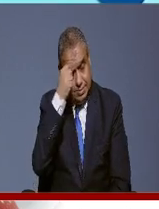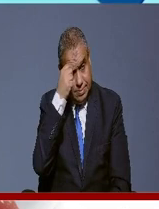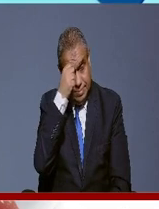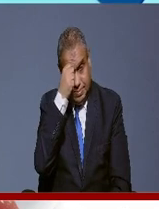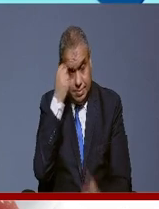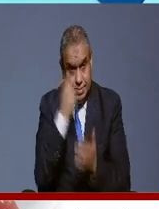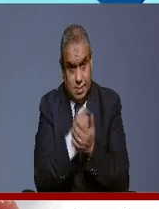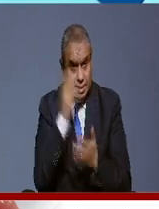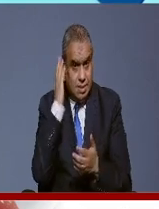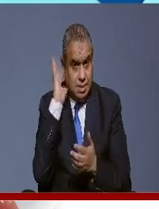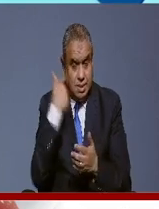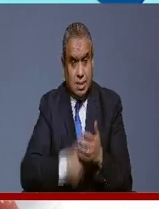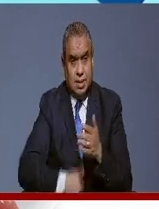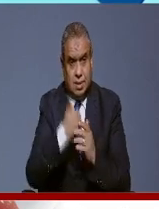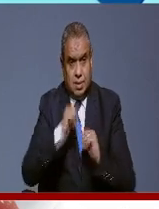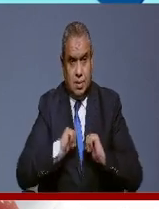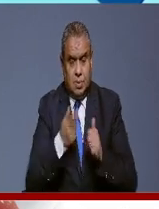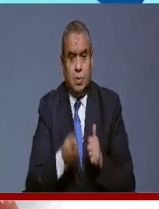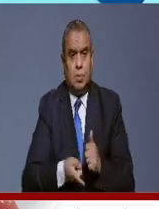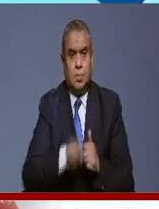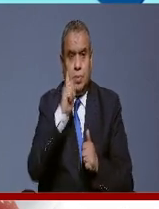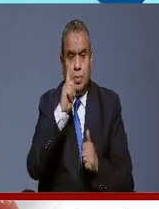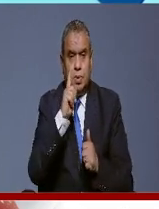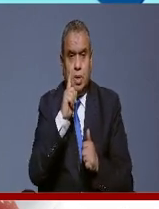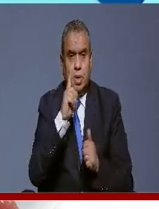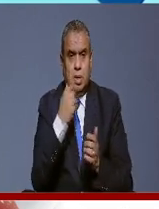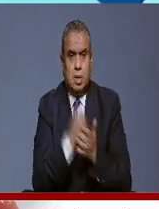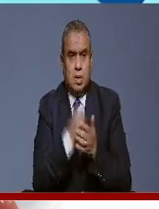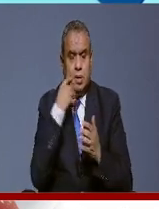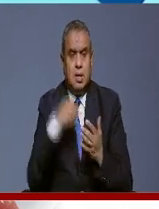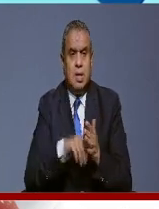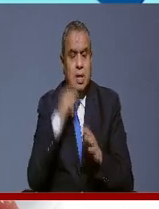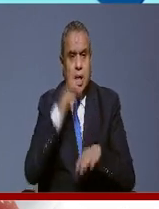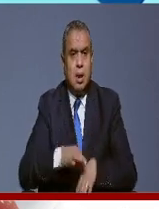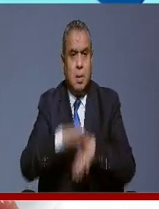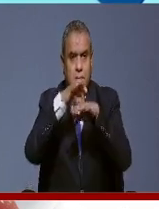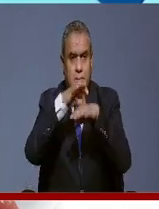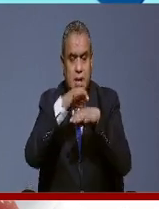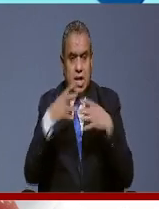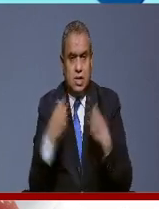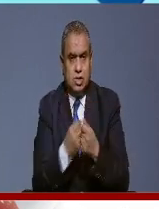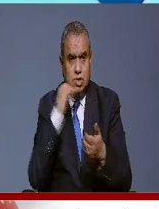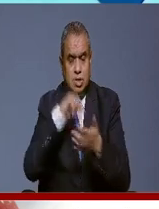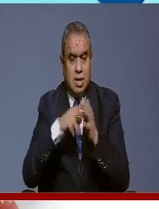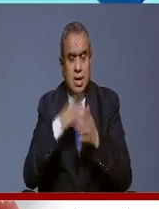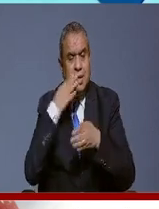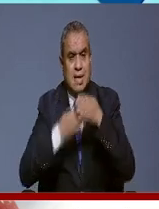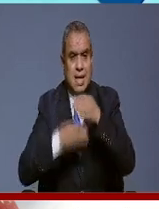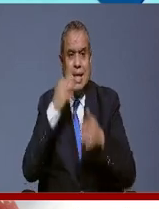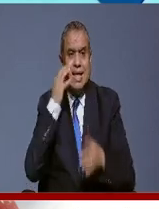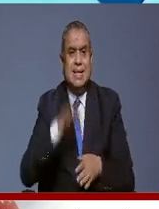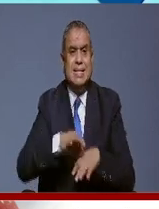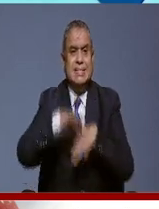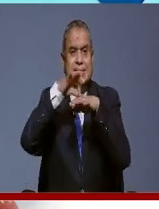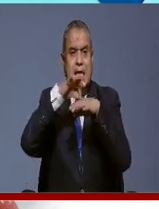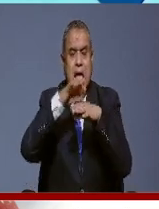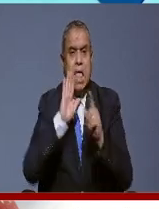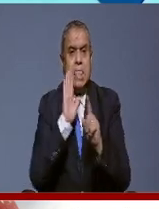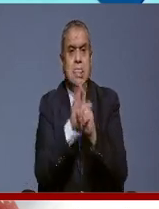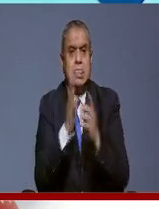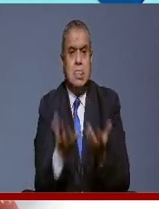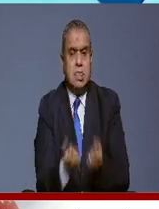المسمى بتاع الملتقى هو عنصر التنمية البشرية وعنصر بناء الإنسان، وده